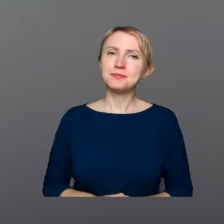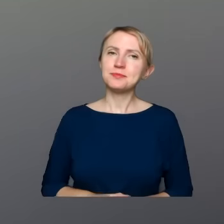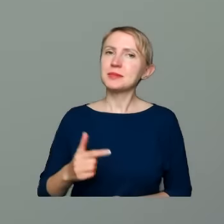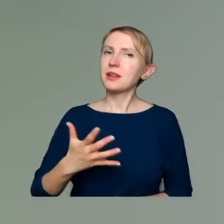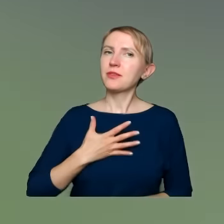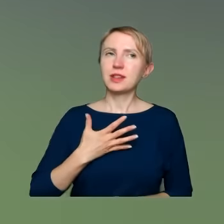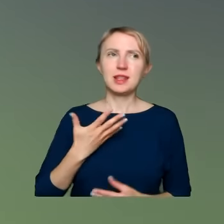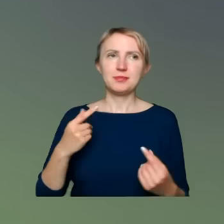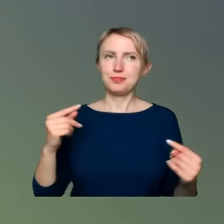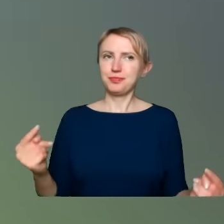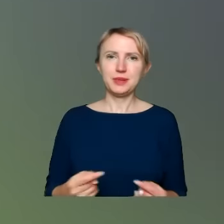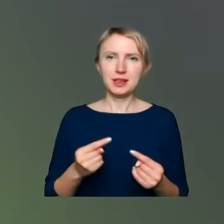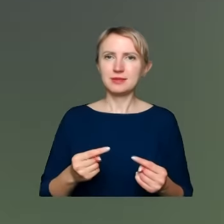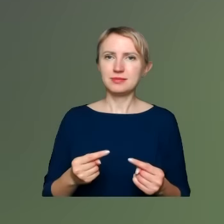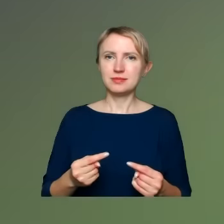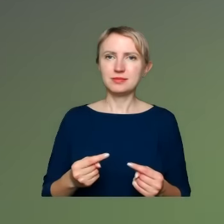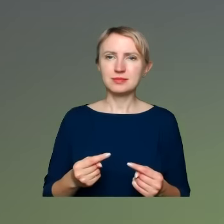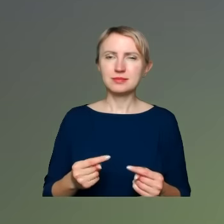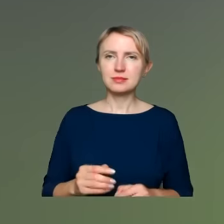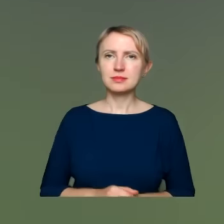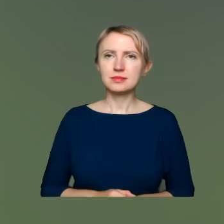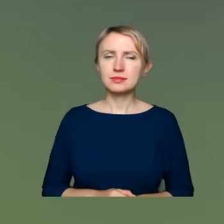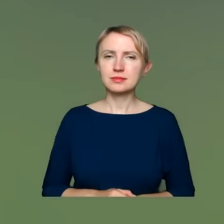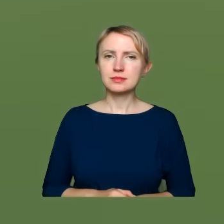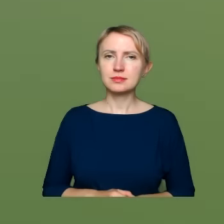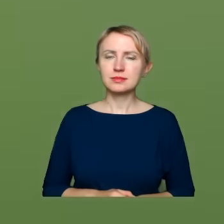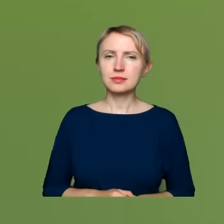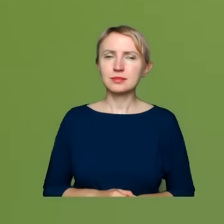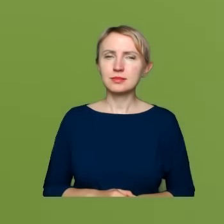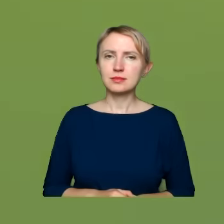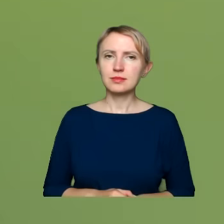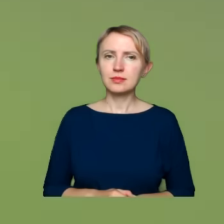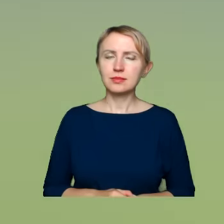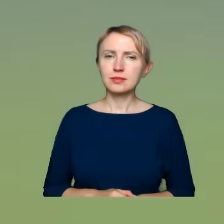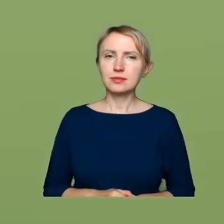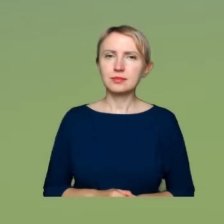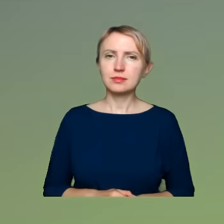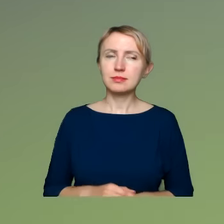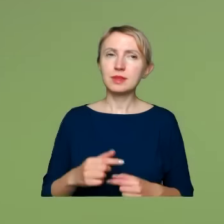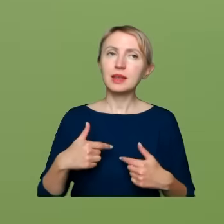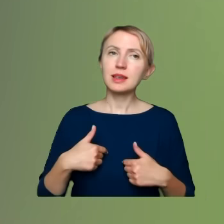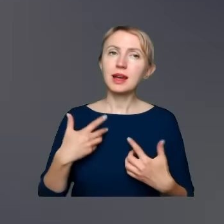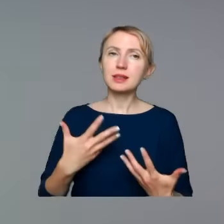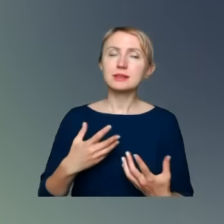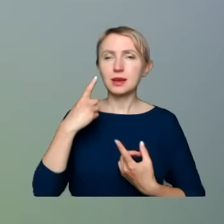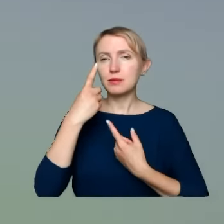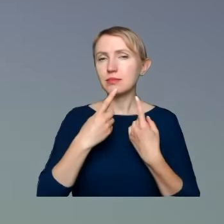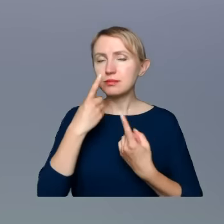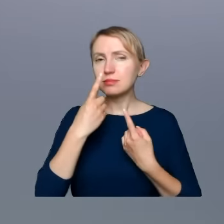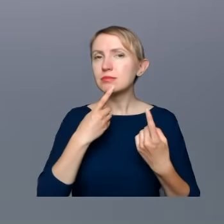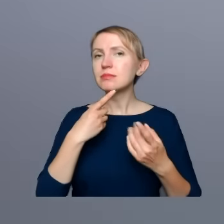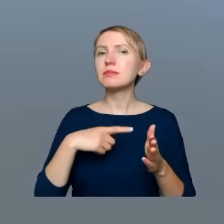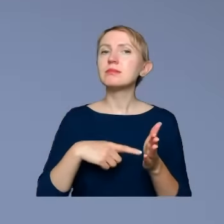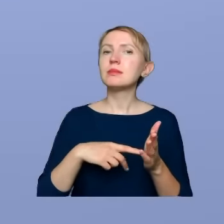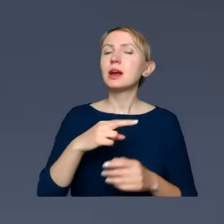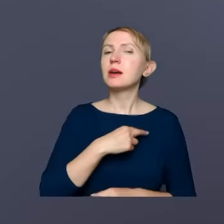przeczyć temu. Natomiast chcę się no, utwierdzać w tym przekonaniu, że premier